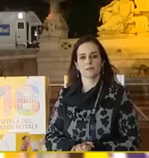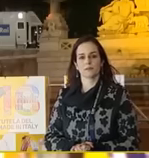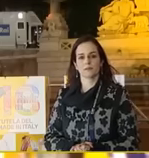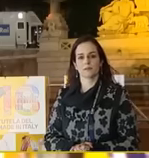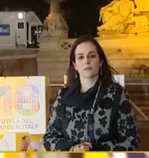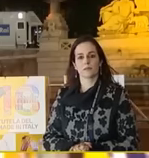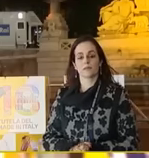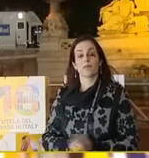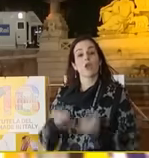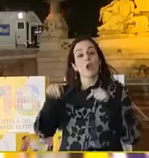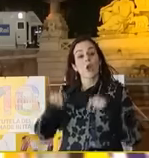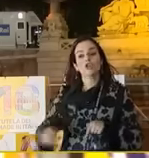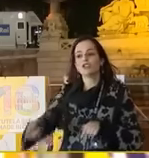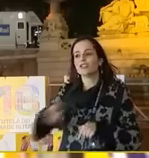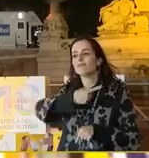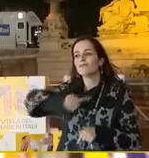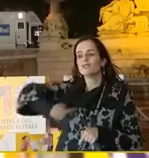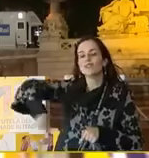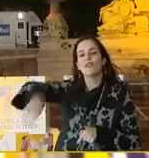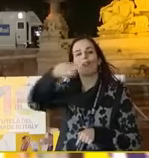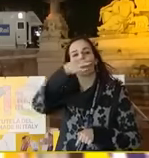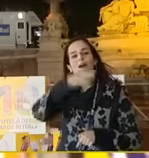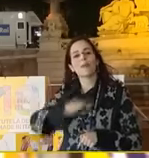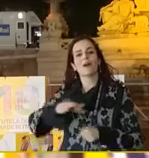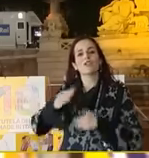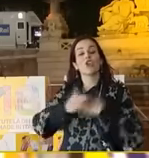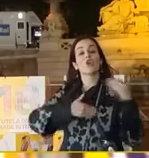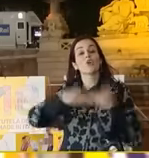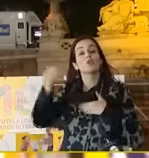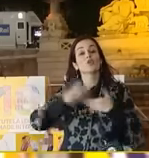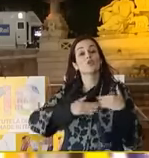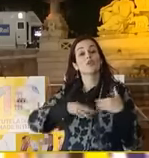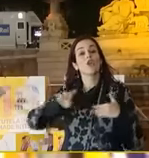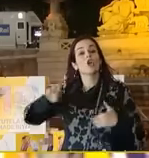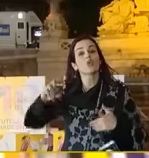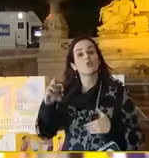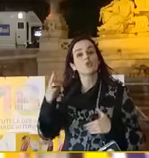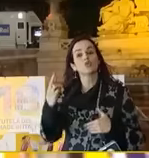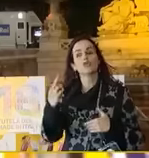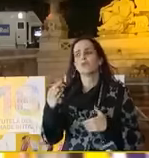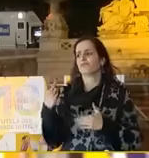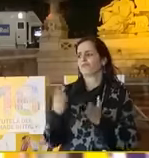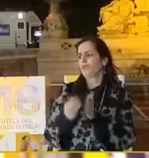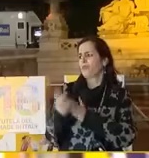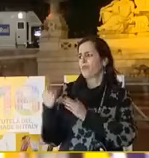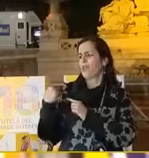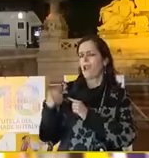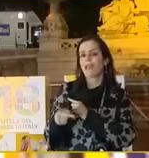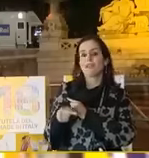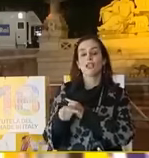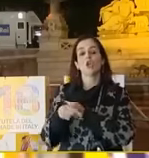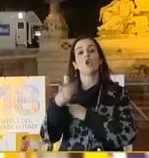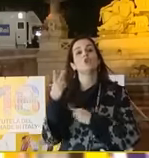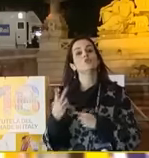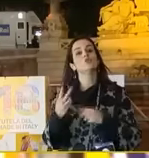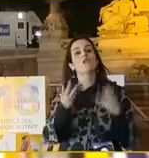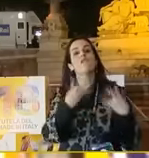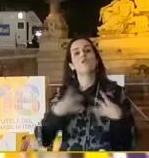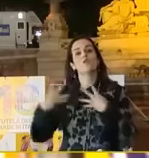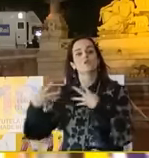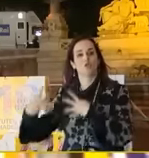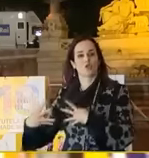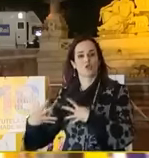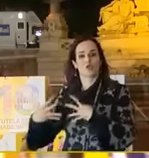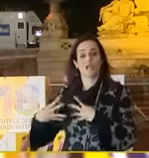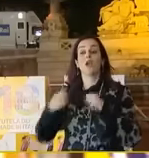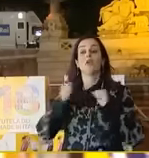Oggi siamo riusciti a costruire Rousseau in meno di 2 anni con 11 funzioni, dalla possibilità di scegliere i nostri